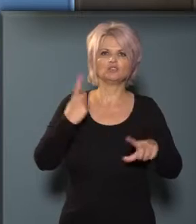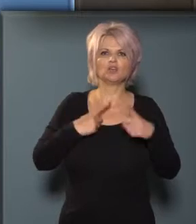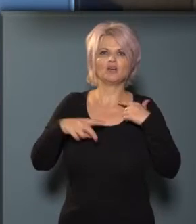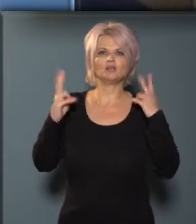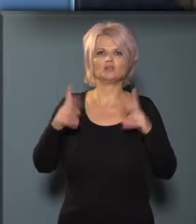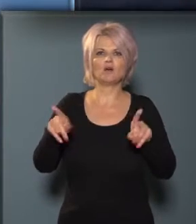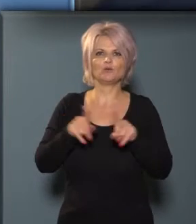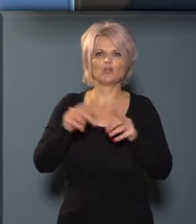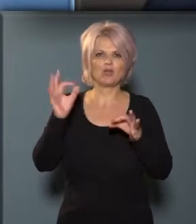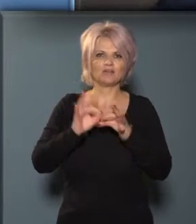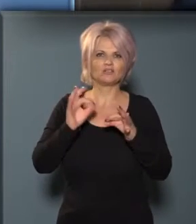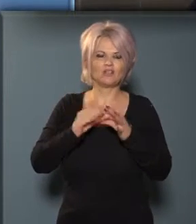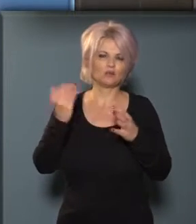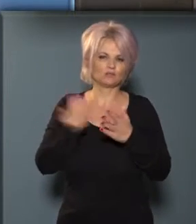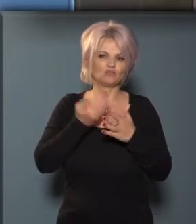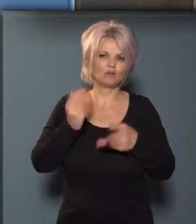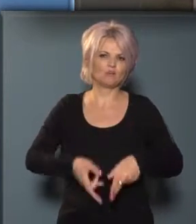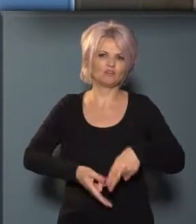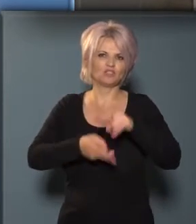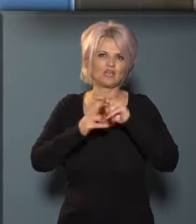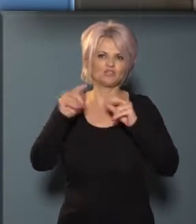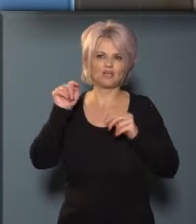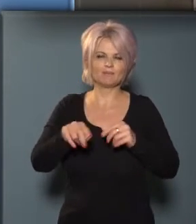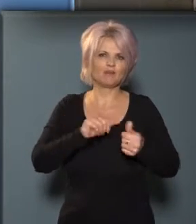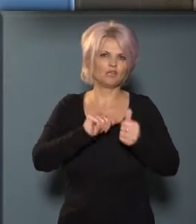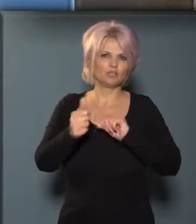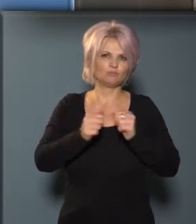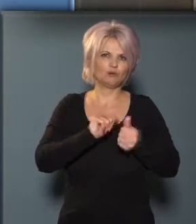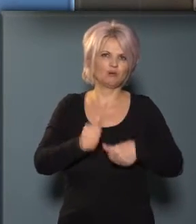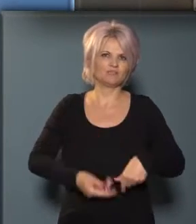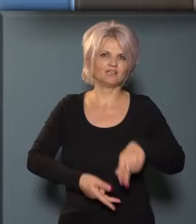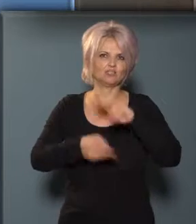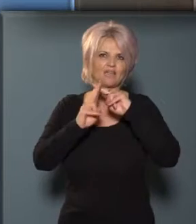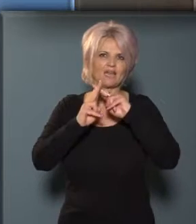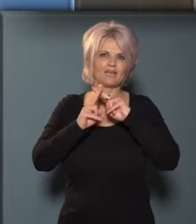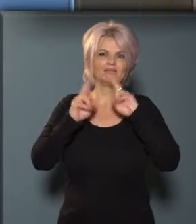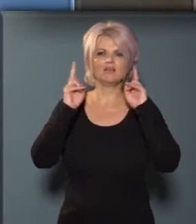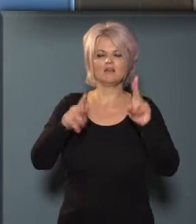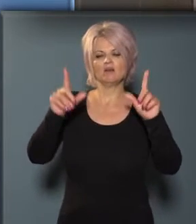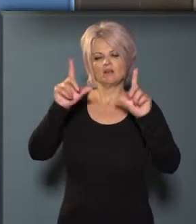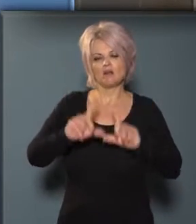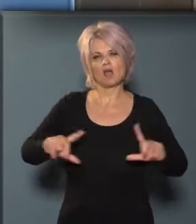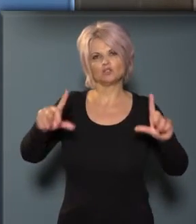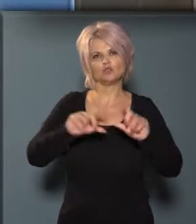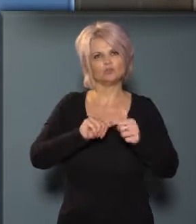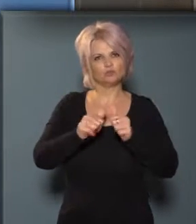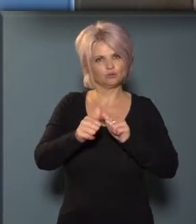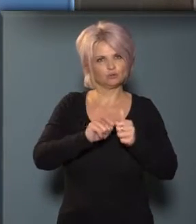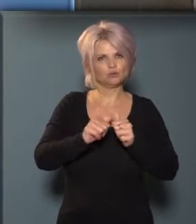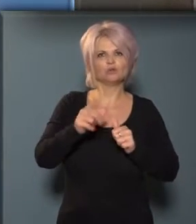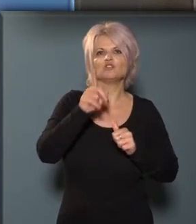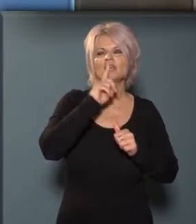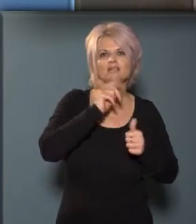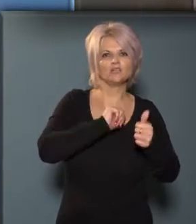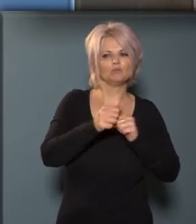amikor bizony szükségünk van segítségre, és ebbe a sport borzasztó sokat segít. Vannak a lassúbb, csendesebb sportok, vannak az